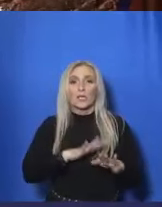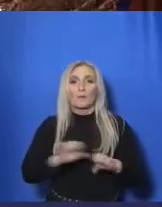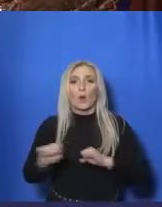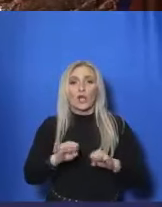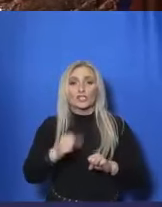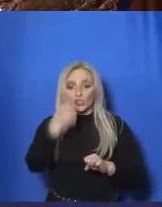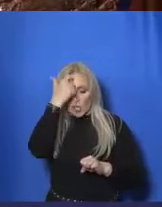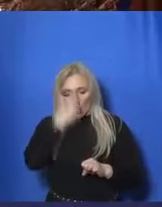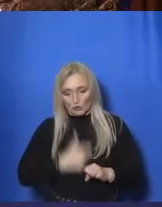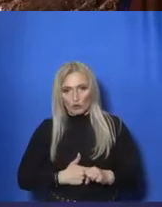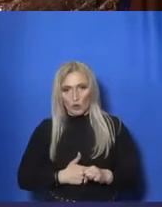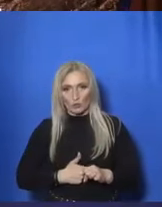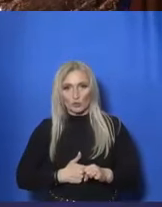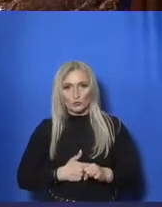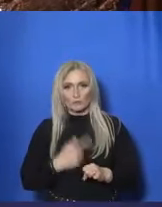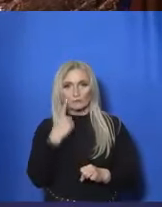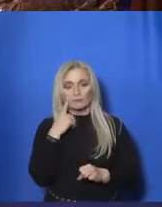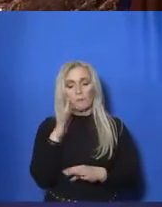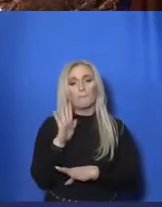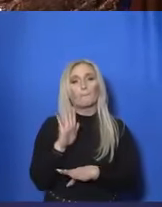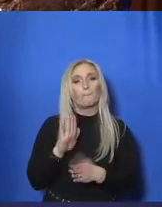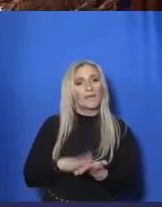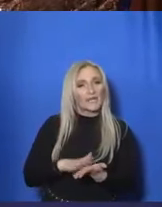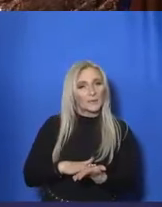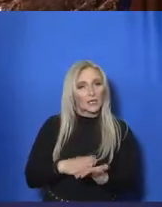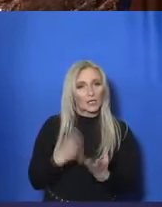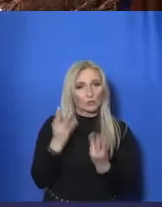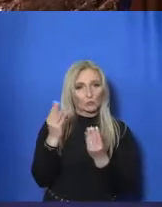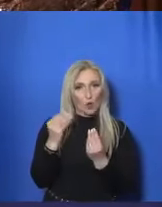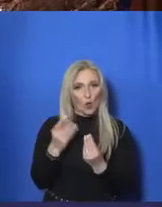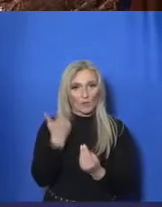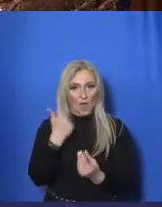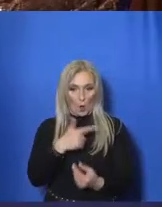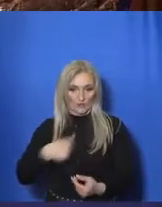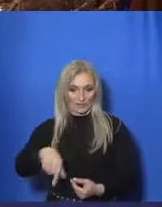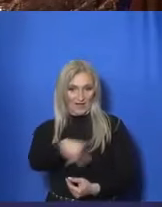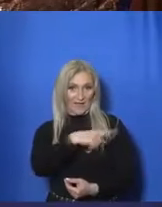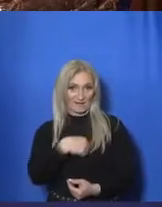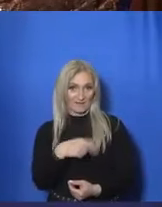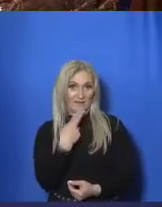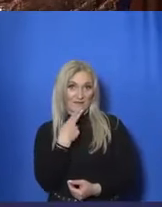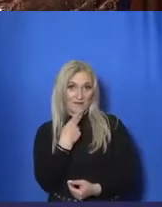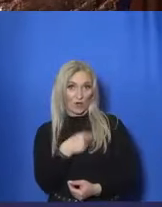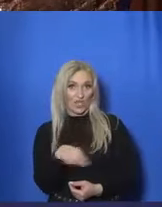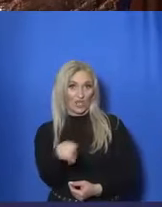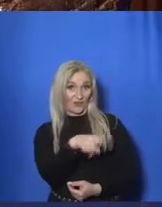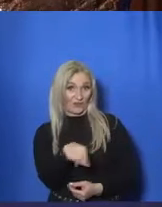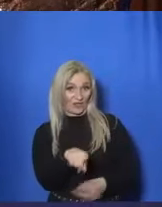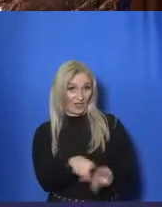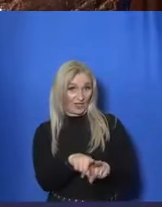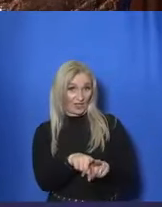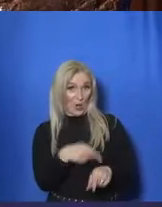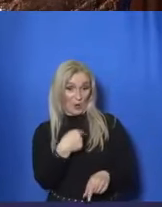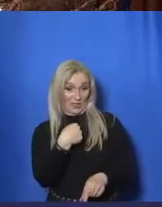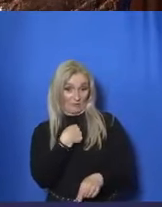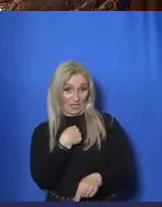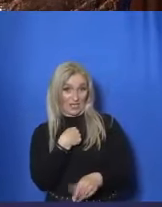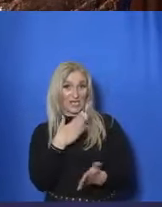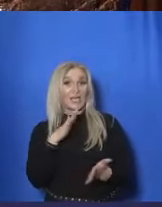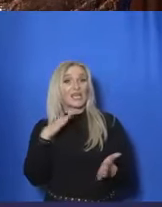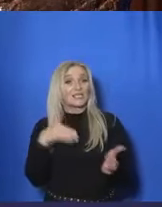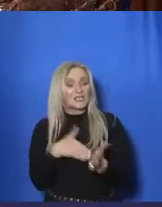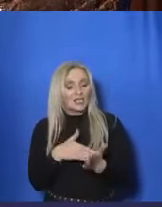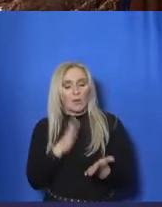političkoj osobnosti, uzoru mnogima od nas, na kojega i vi, kao što smo i mi, trebate